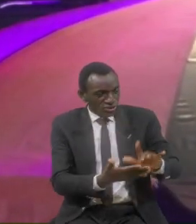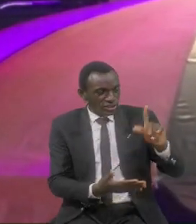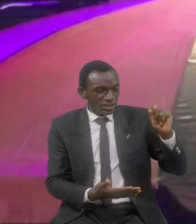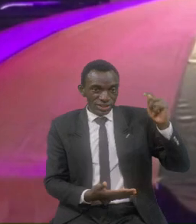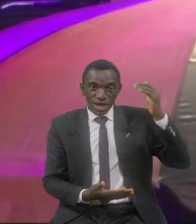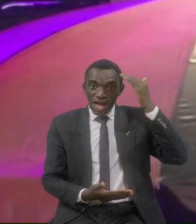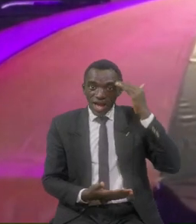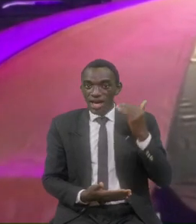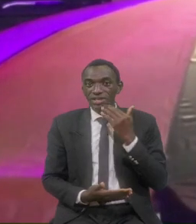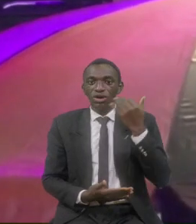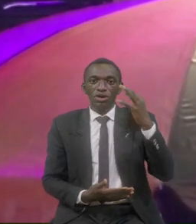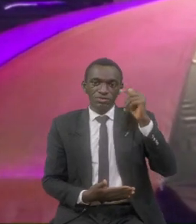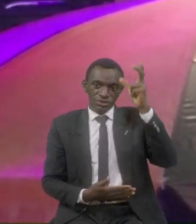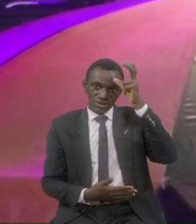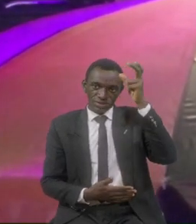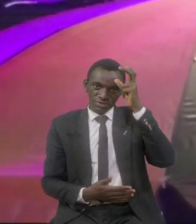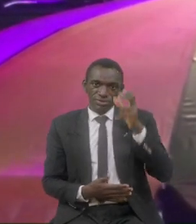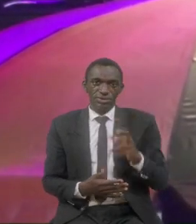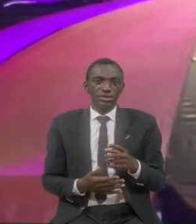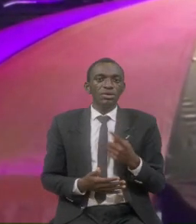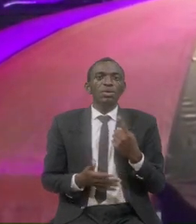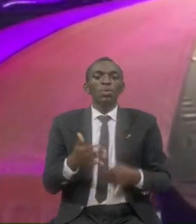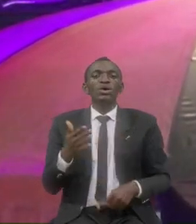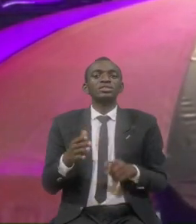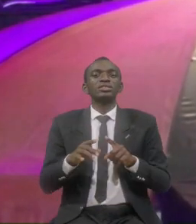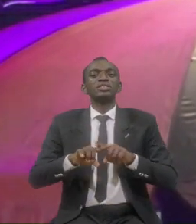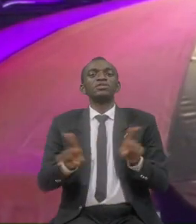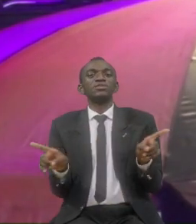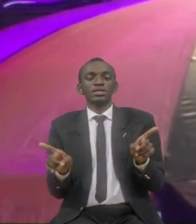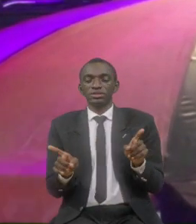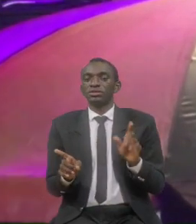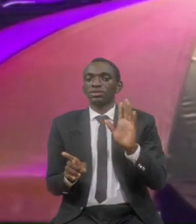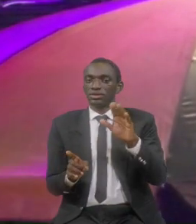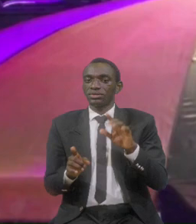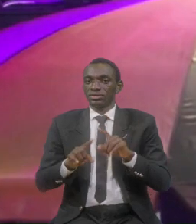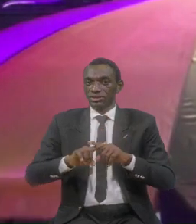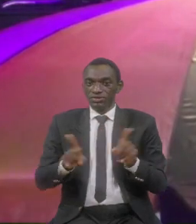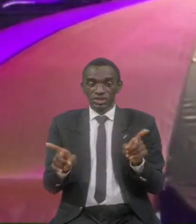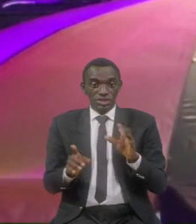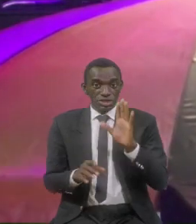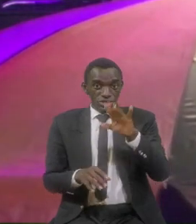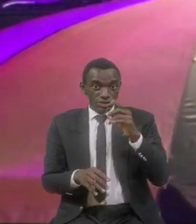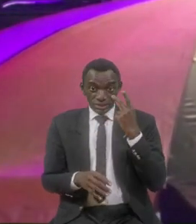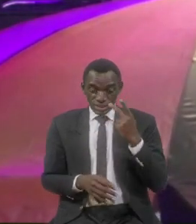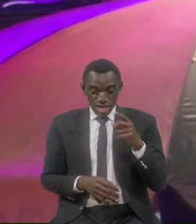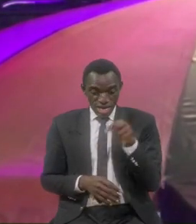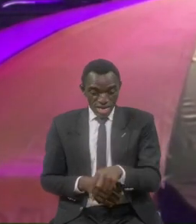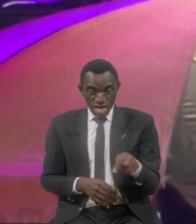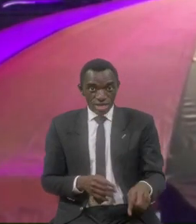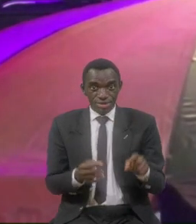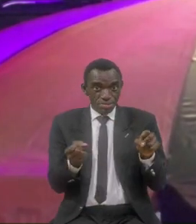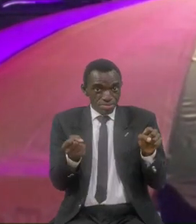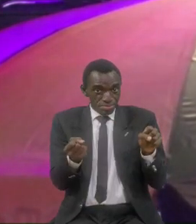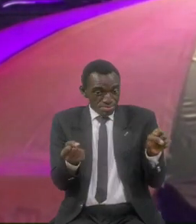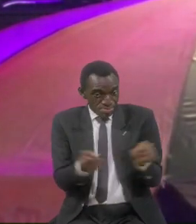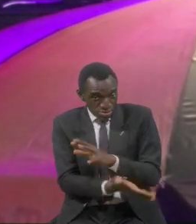ni Satanas. What's the difference? Unsa may diferensya? Bruce the heel. Iya lang gikambrasan ang iyang still